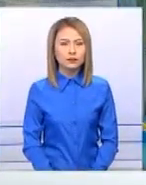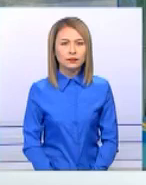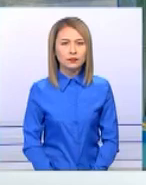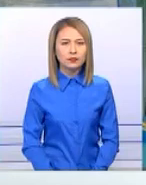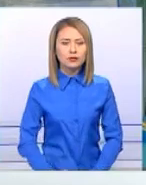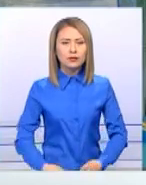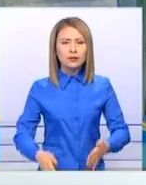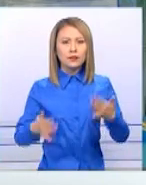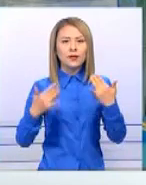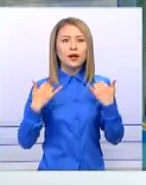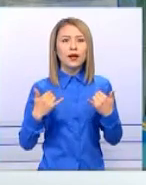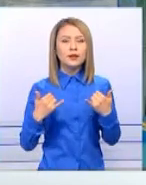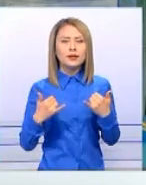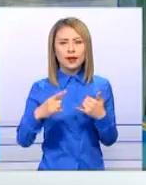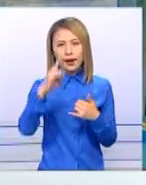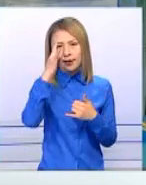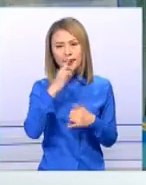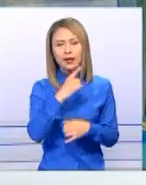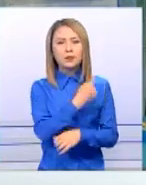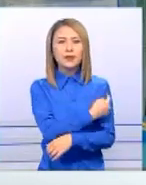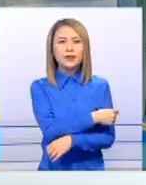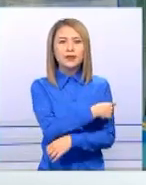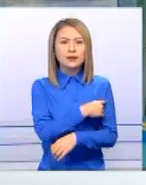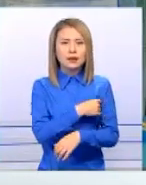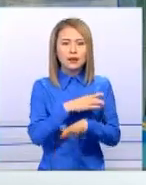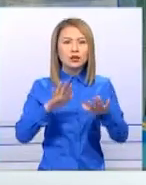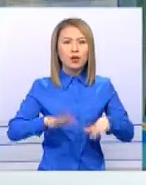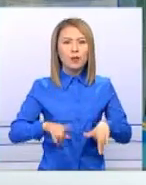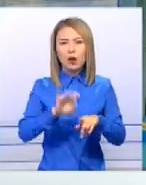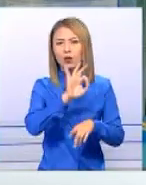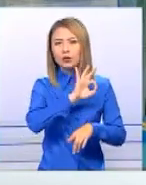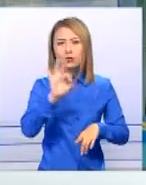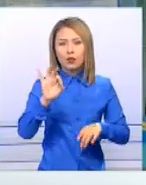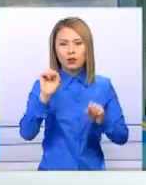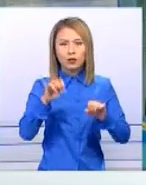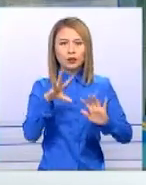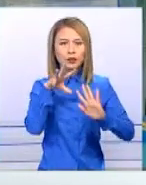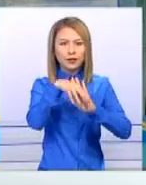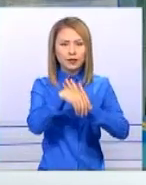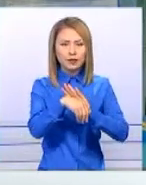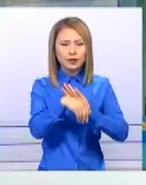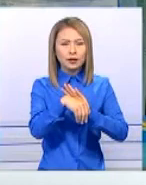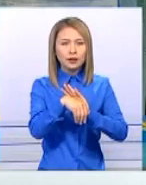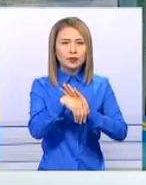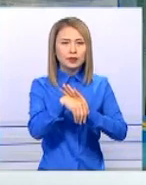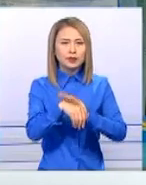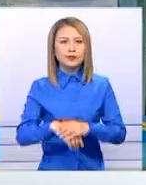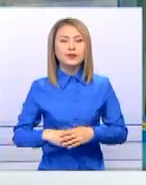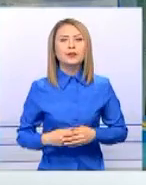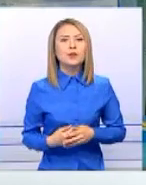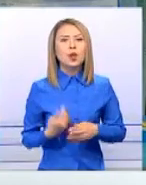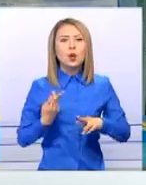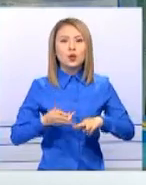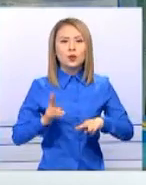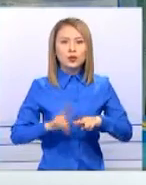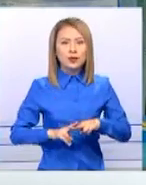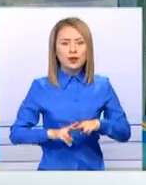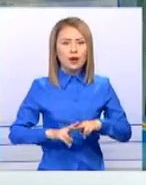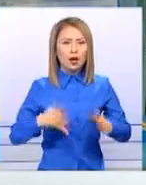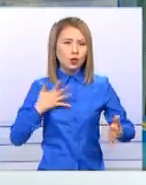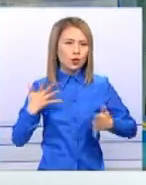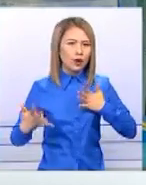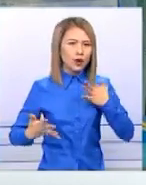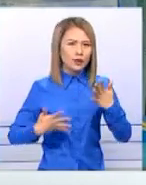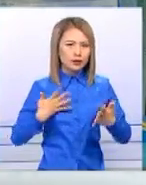Қазір Қазақстанның медицинасы дүниежүзіндегі озық медицинаның біріне жетіп отыр. Ал енді осындай рухани